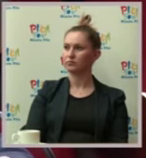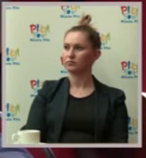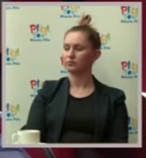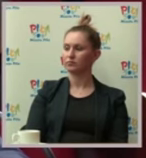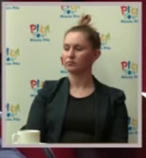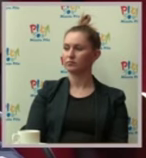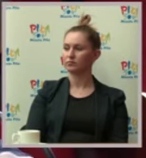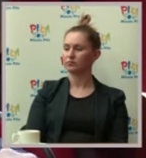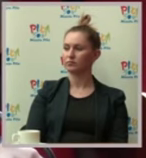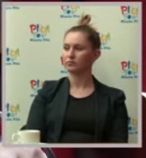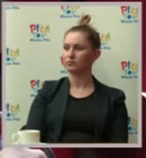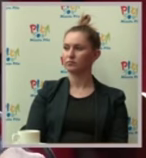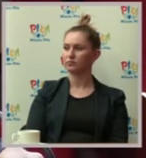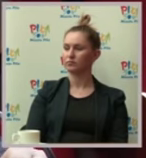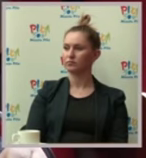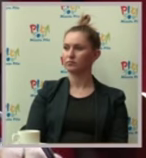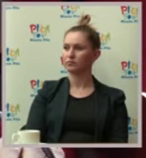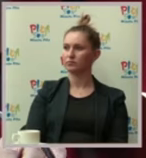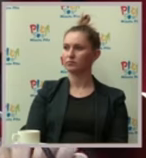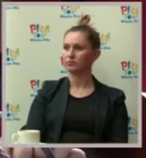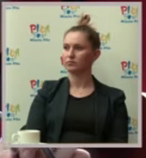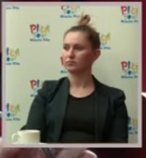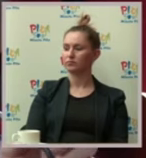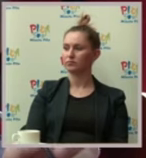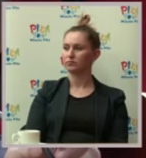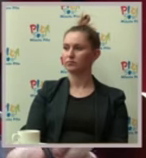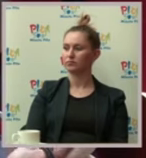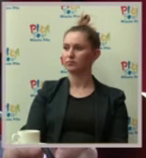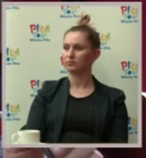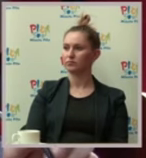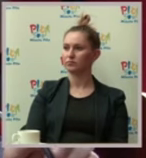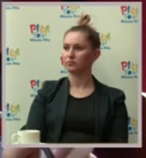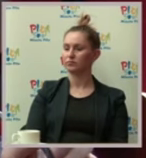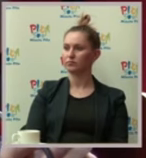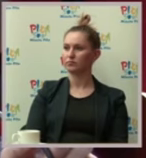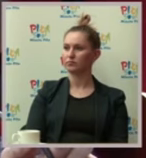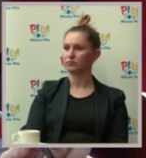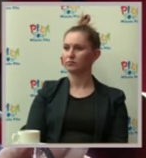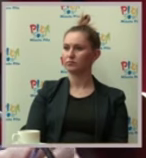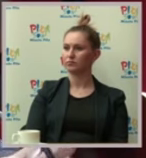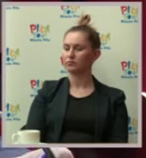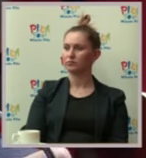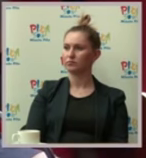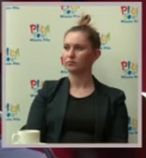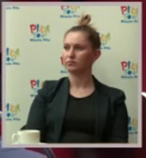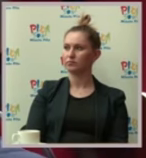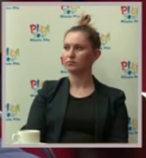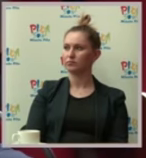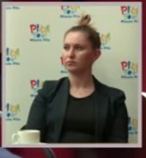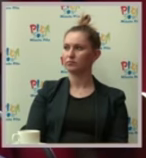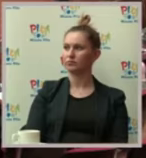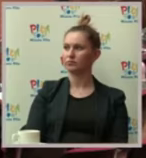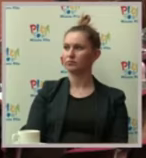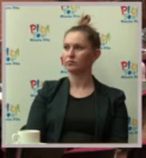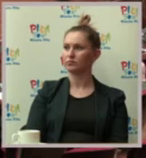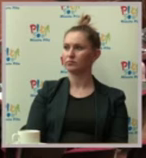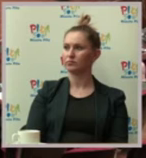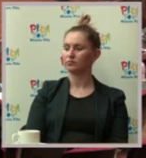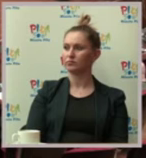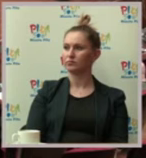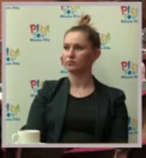że nie musi się obawiać o dodatkowe opłaty. Dziękuję bardzo. Proszę